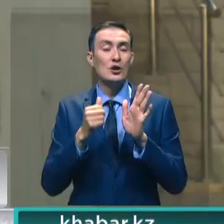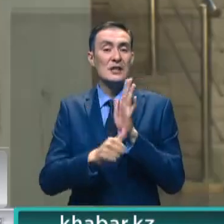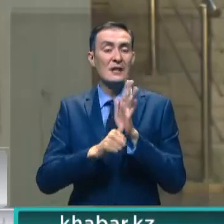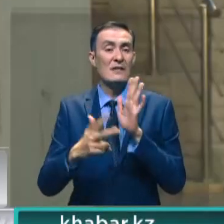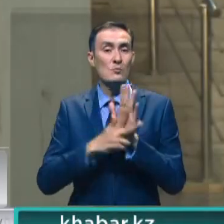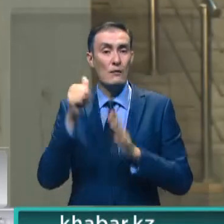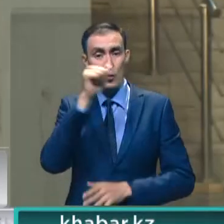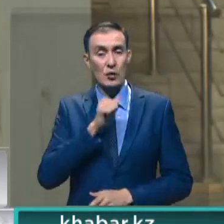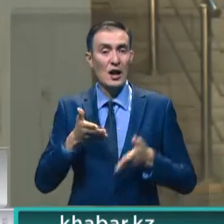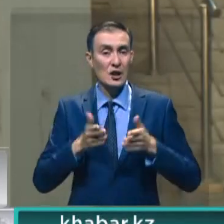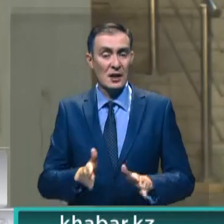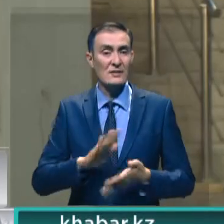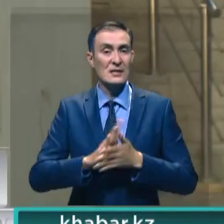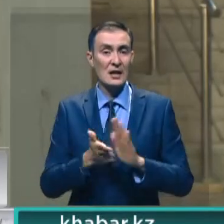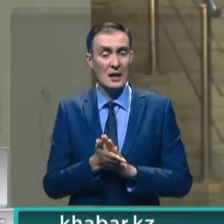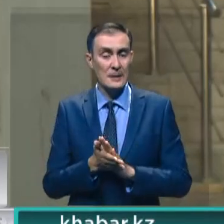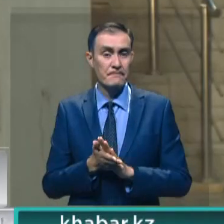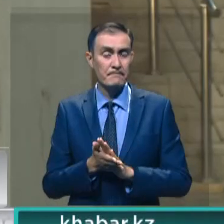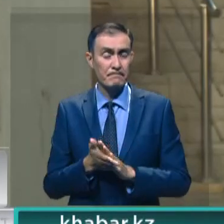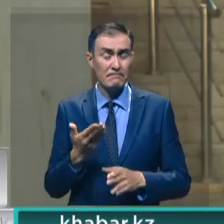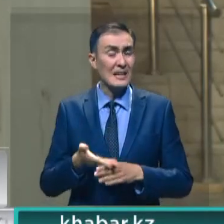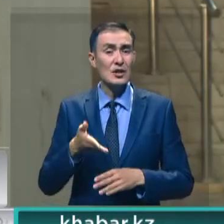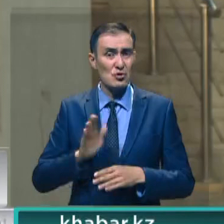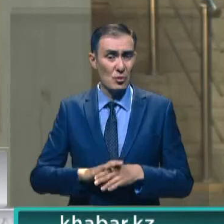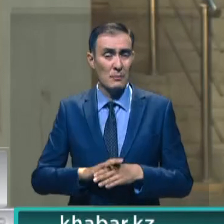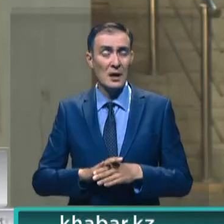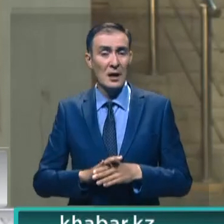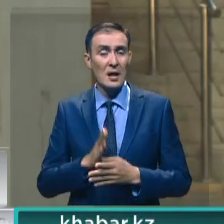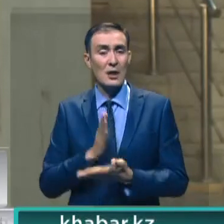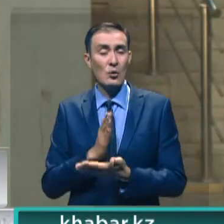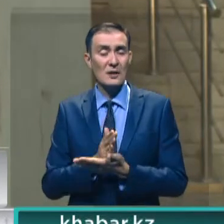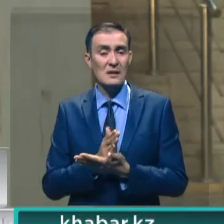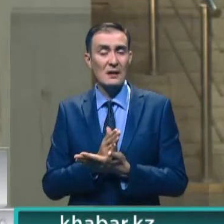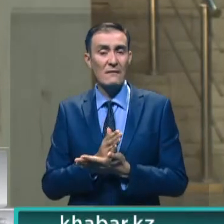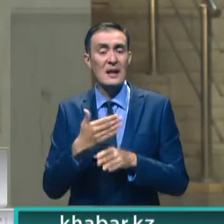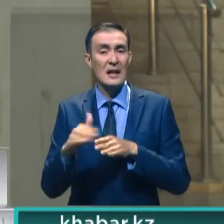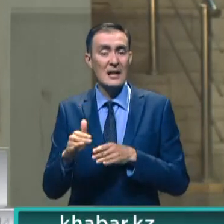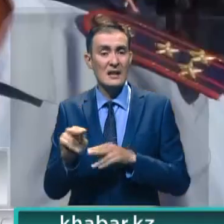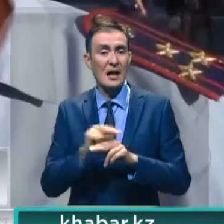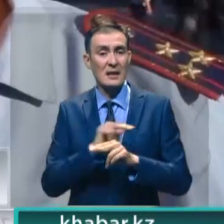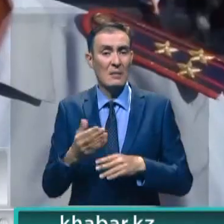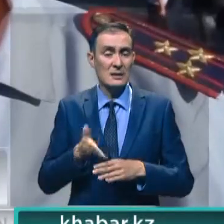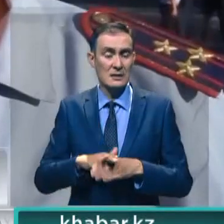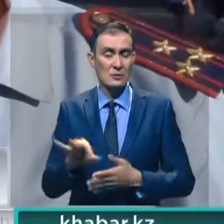1968 года рождения. Состояние больного тяжелое. Находится в реанимационном отделении.